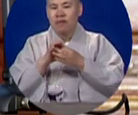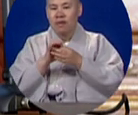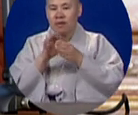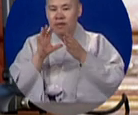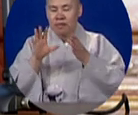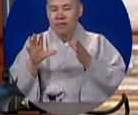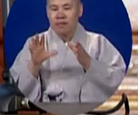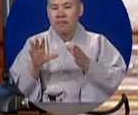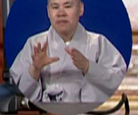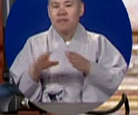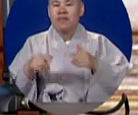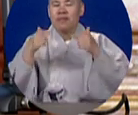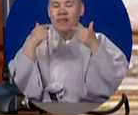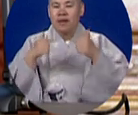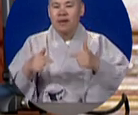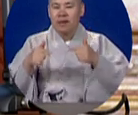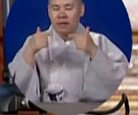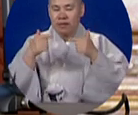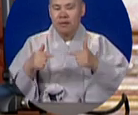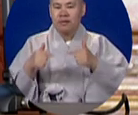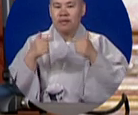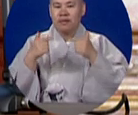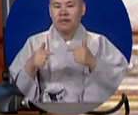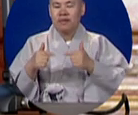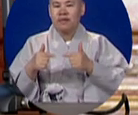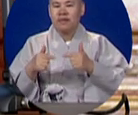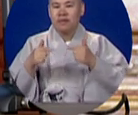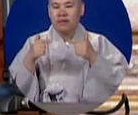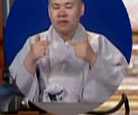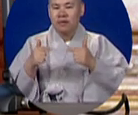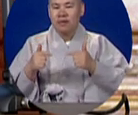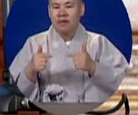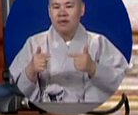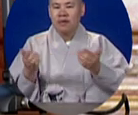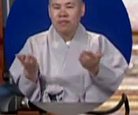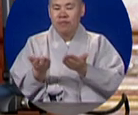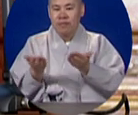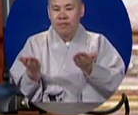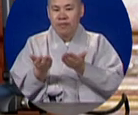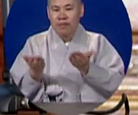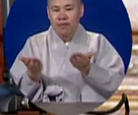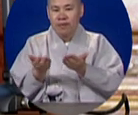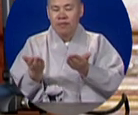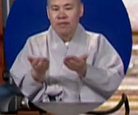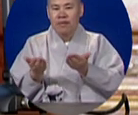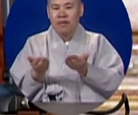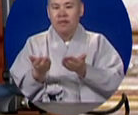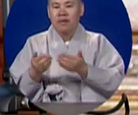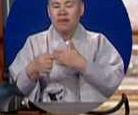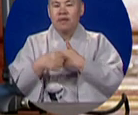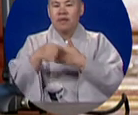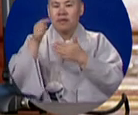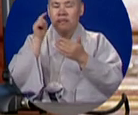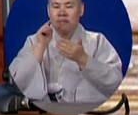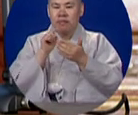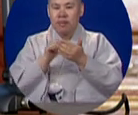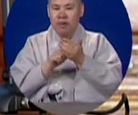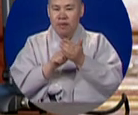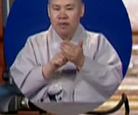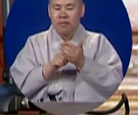항상 작용을 하는 그런 마음작용이